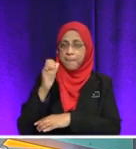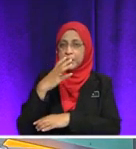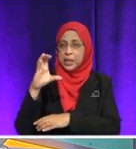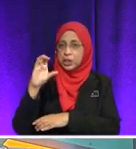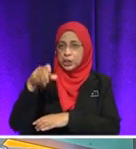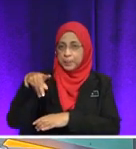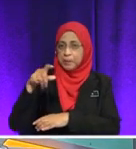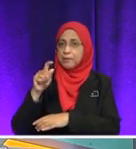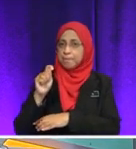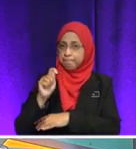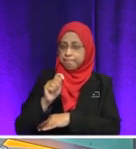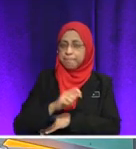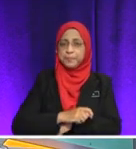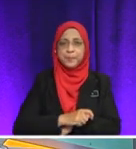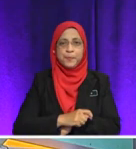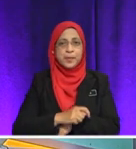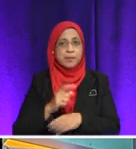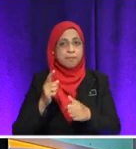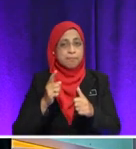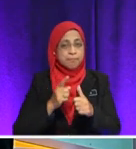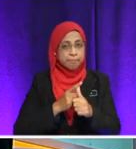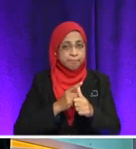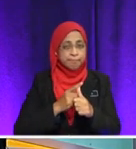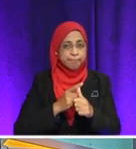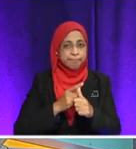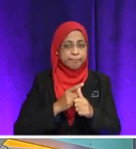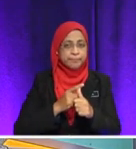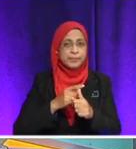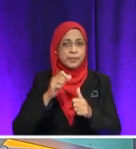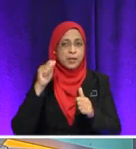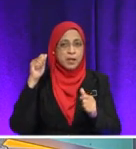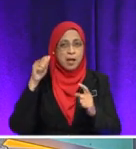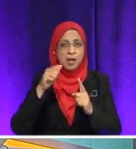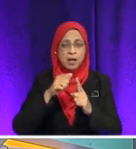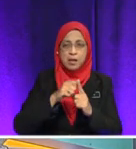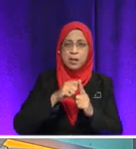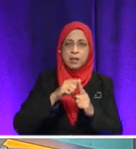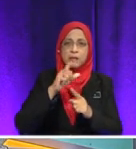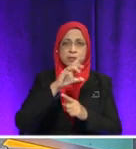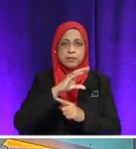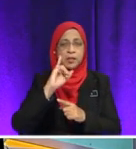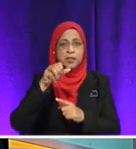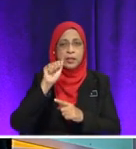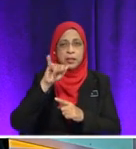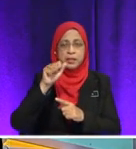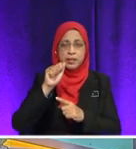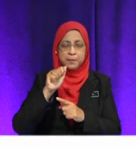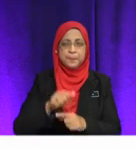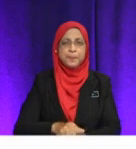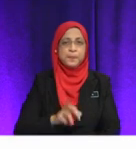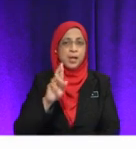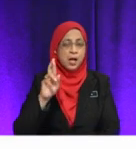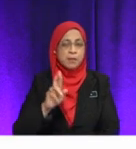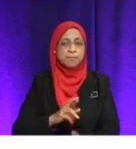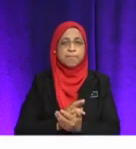sistem yang kita gunakanlah kamu sistem Eka arah dan yang kedua sistem terjajah Jadi kalau nampak